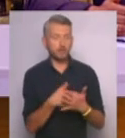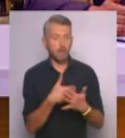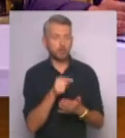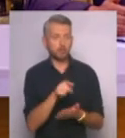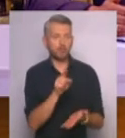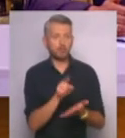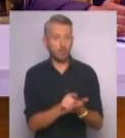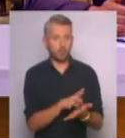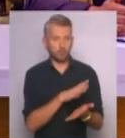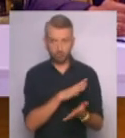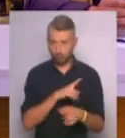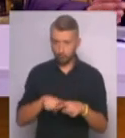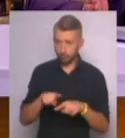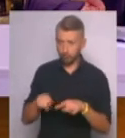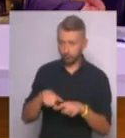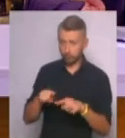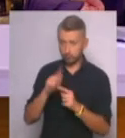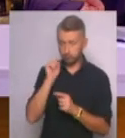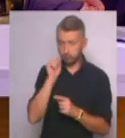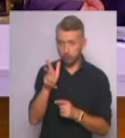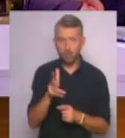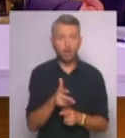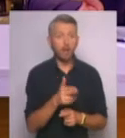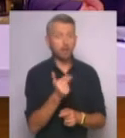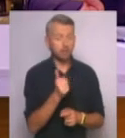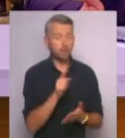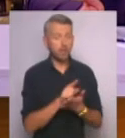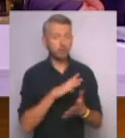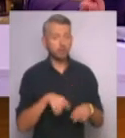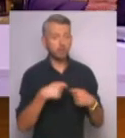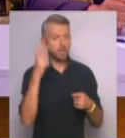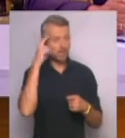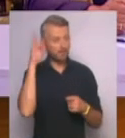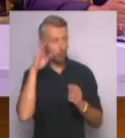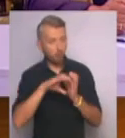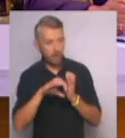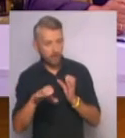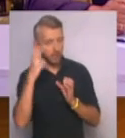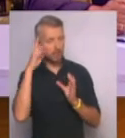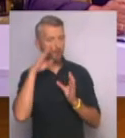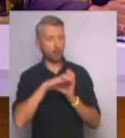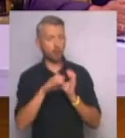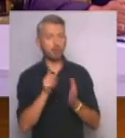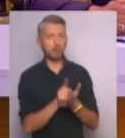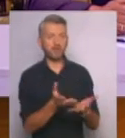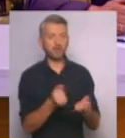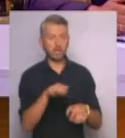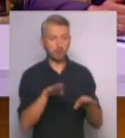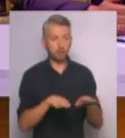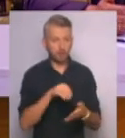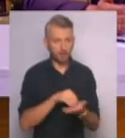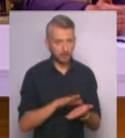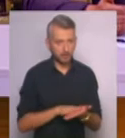має має бути переданий Київводоканалу, Київводоканал має його взяти на баланс